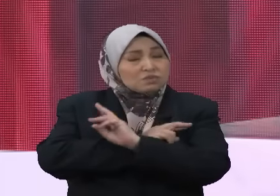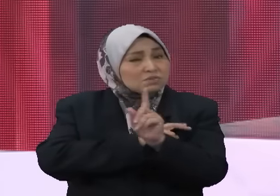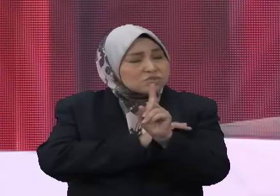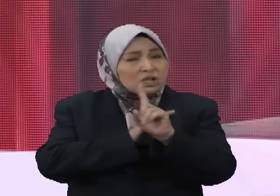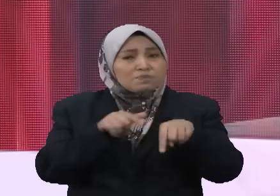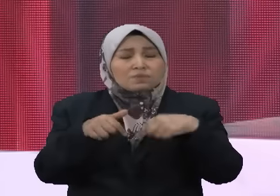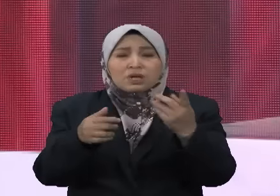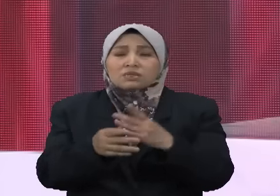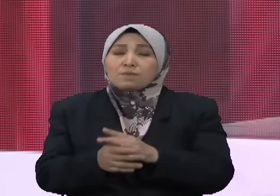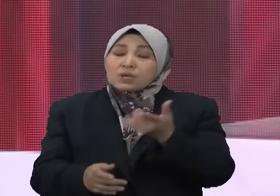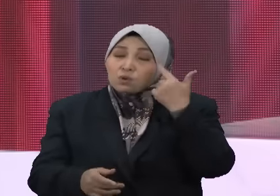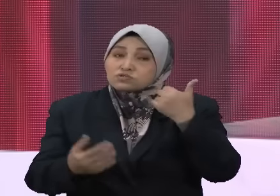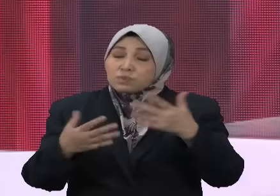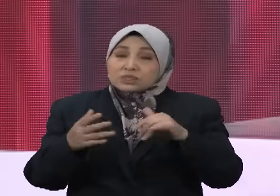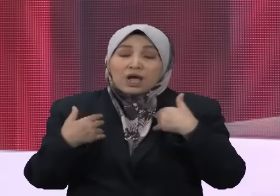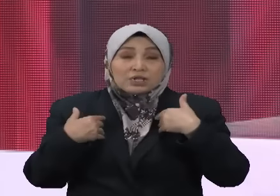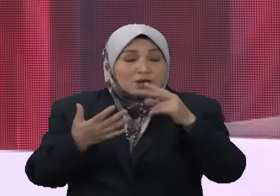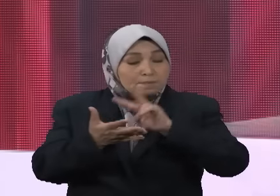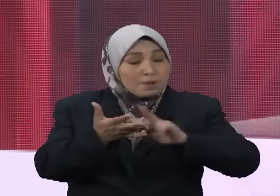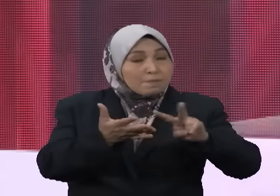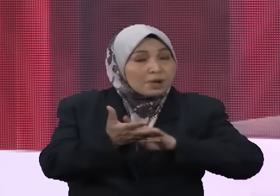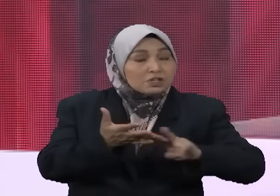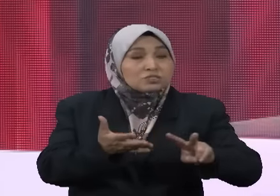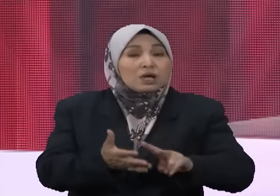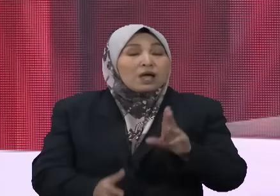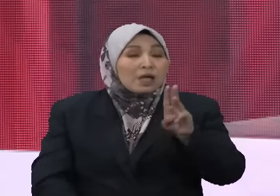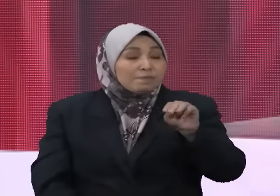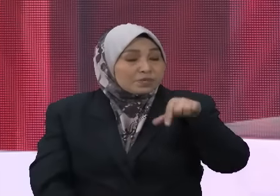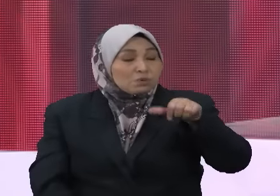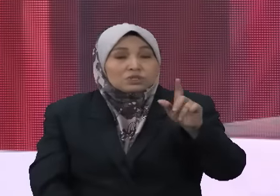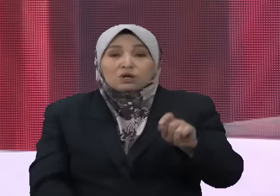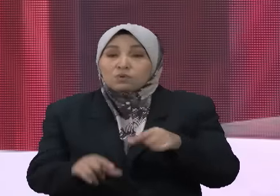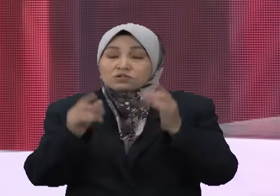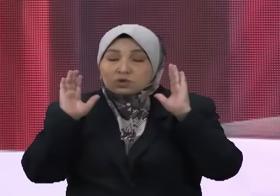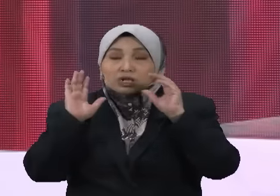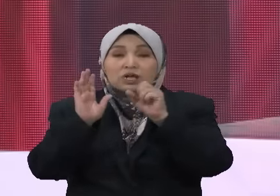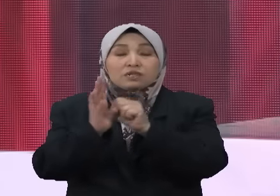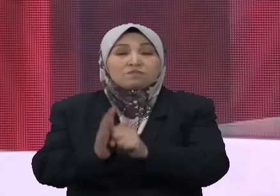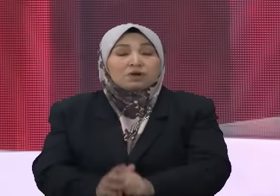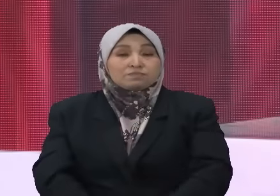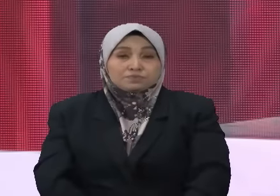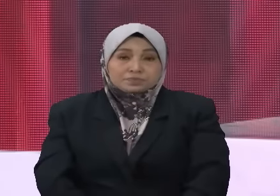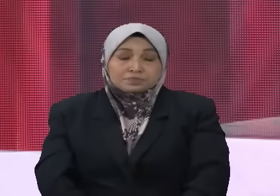mana-mana kerana selepas ini ada sesi membaca My Quran time Quran solat dan